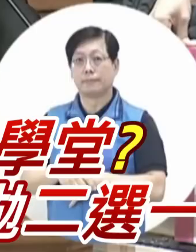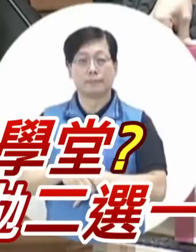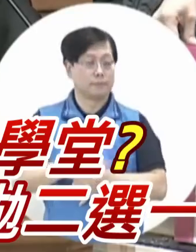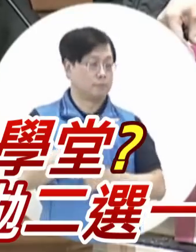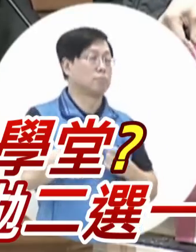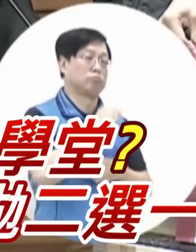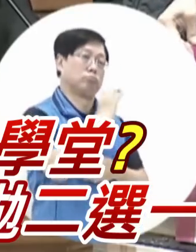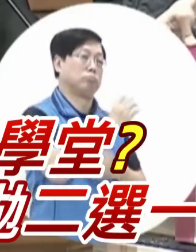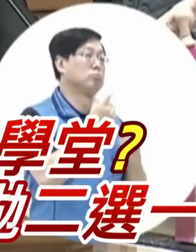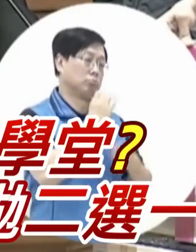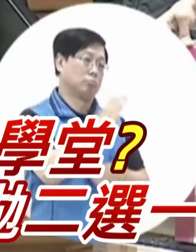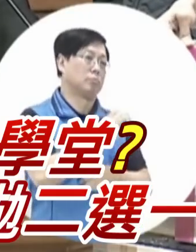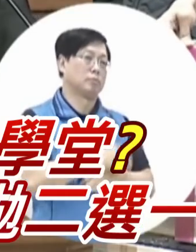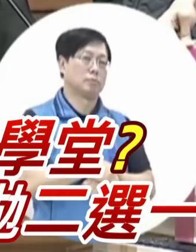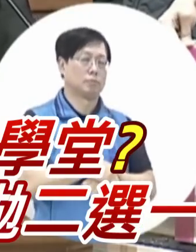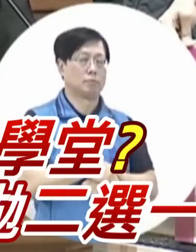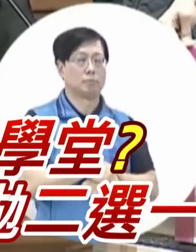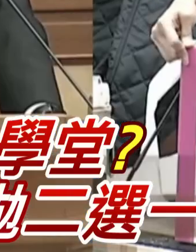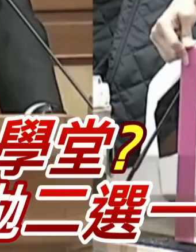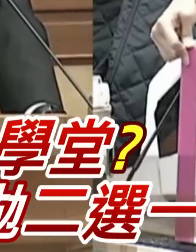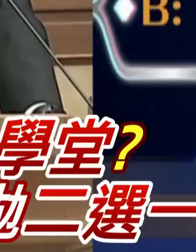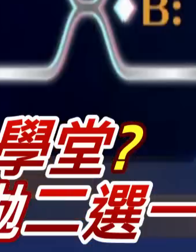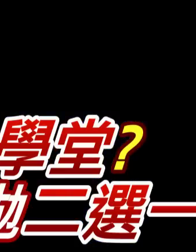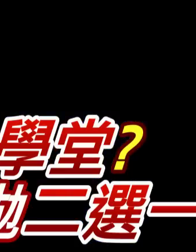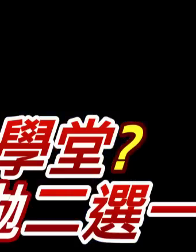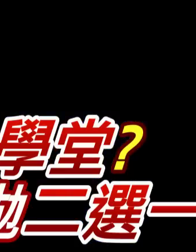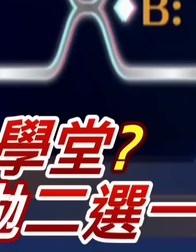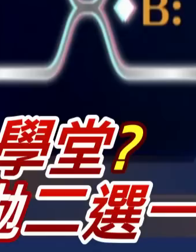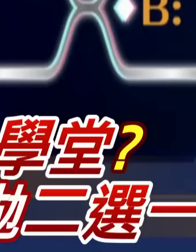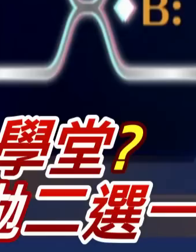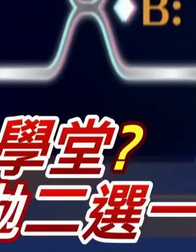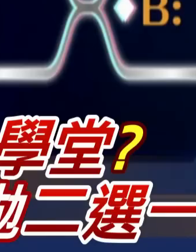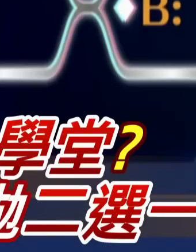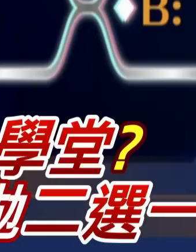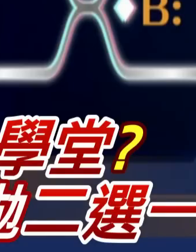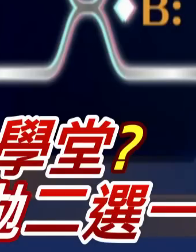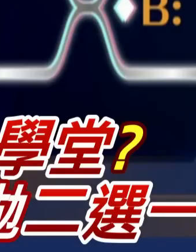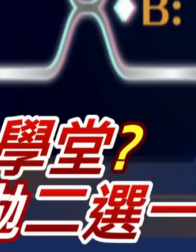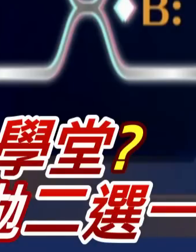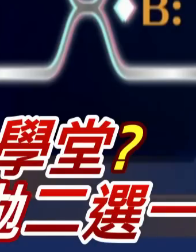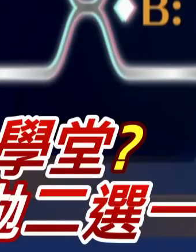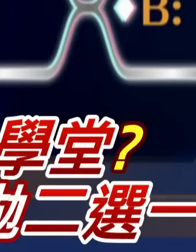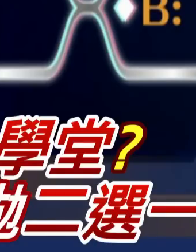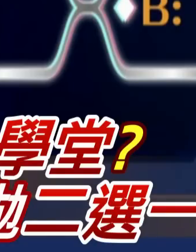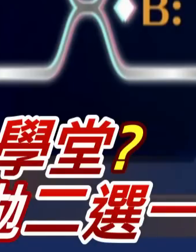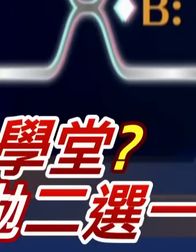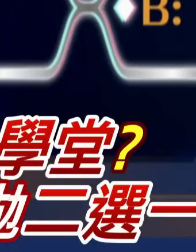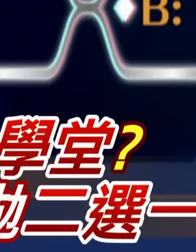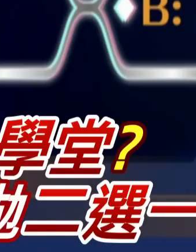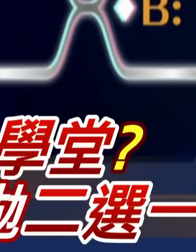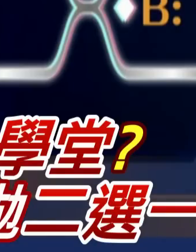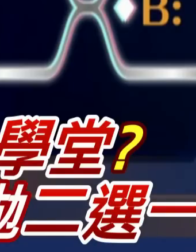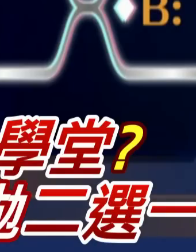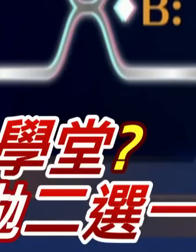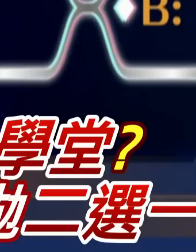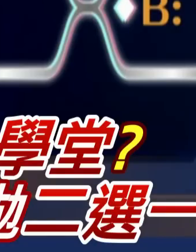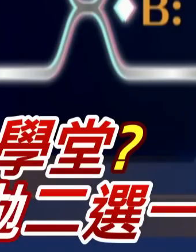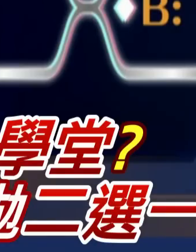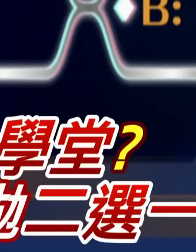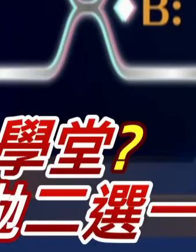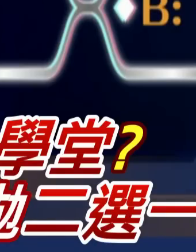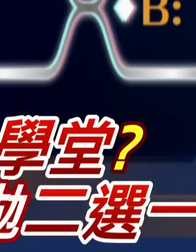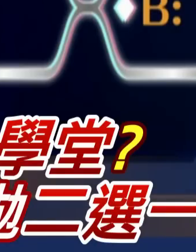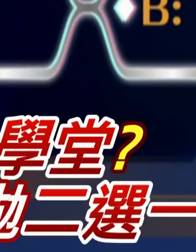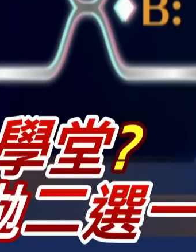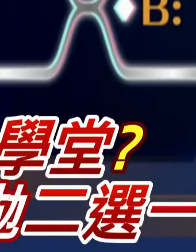啊。 答案也是又是 C 哦。 当然了。 好， 你两个，对不对？ 列了两个哈，除了俄国之外， 中国的同